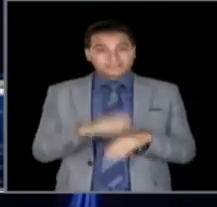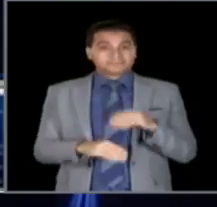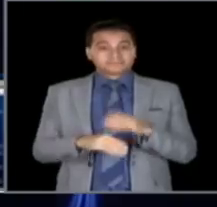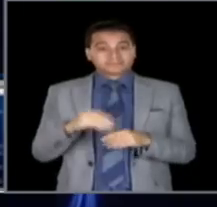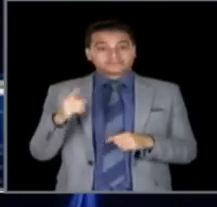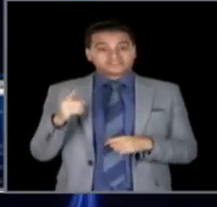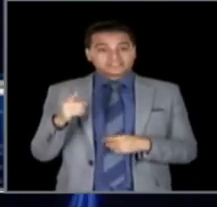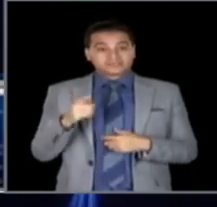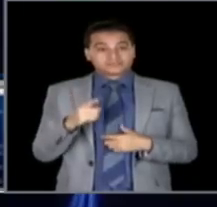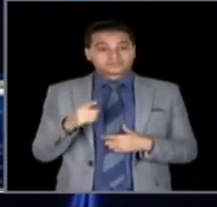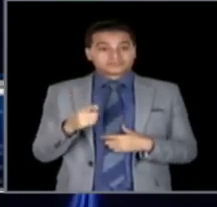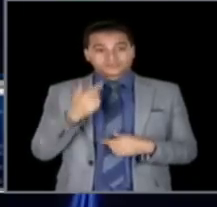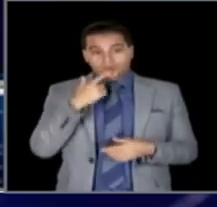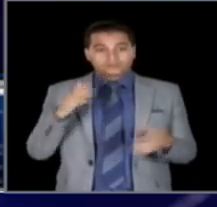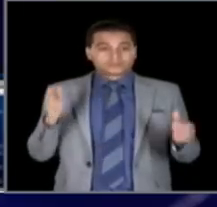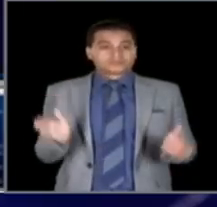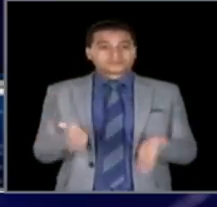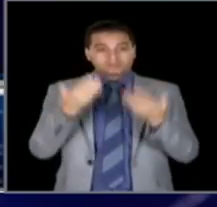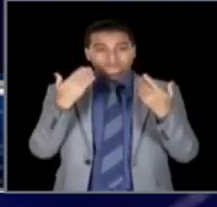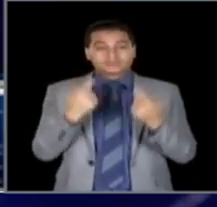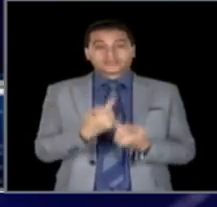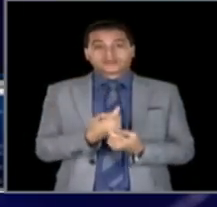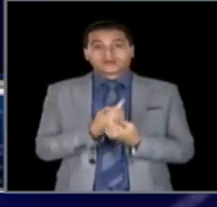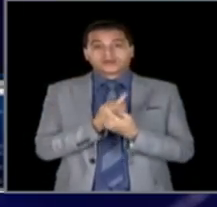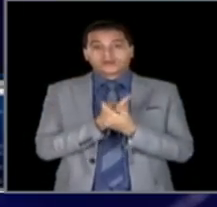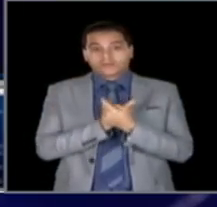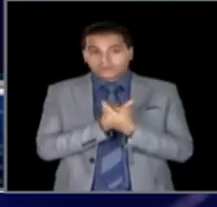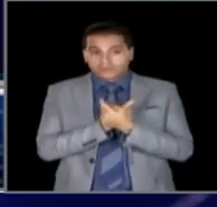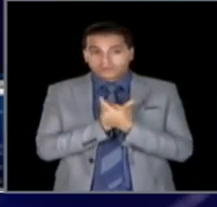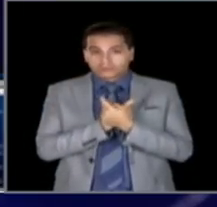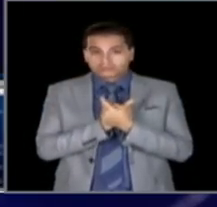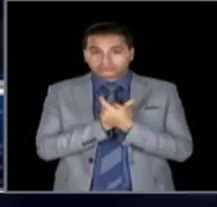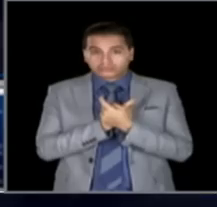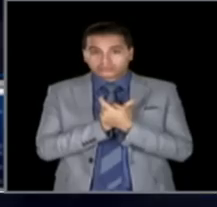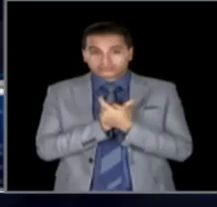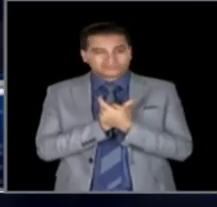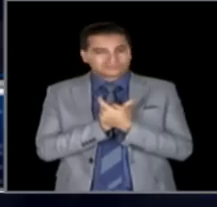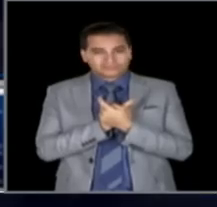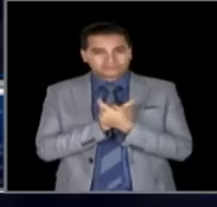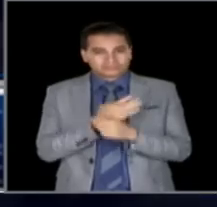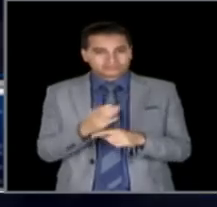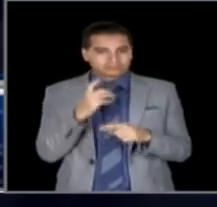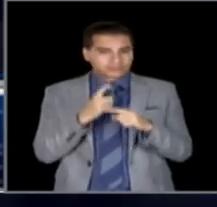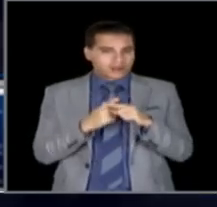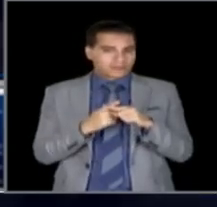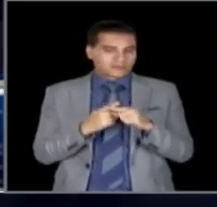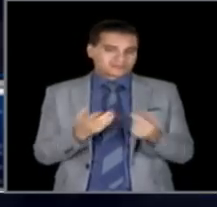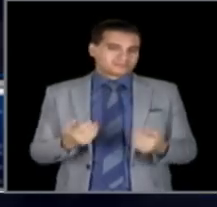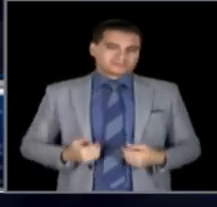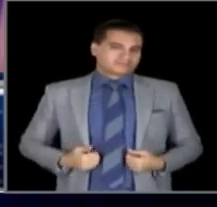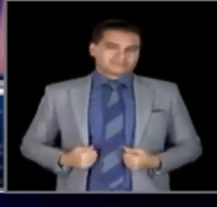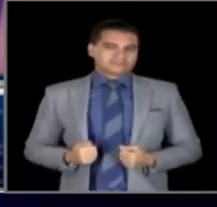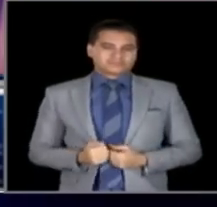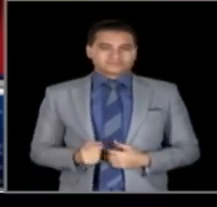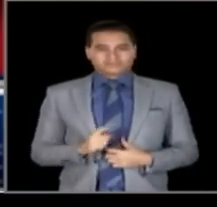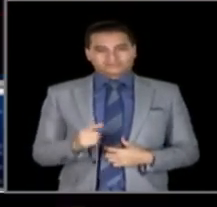في إجابة؟ خلاص. إسلام، إجابتك؟ لوكسور. ابتسام، إجابة